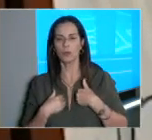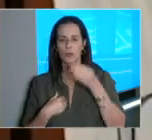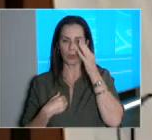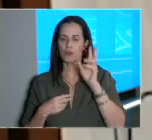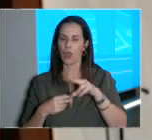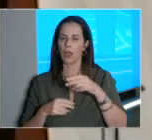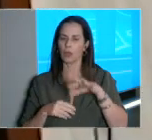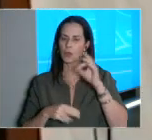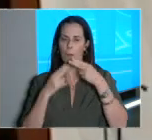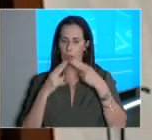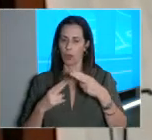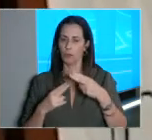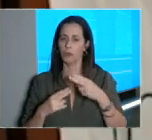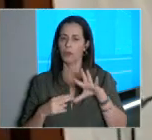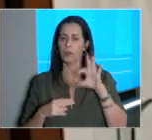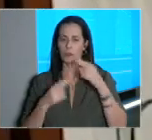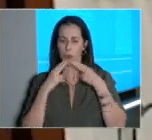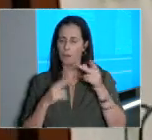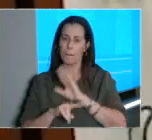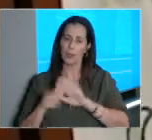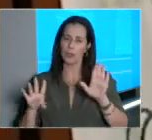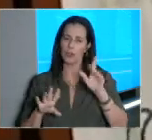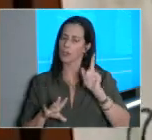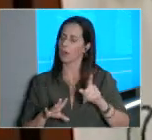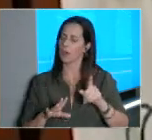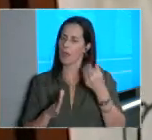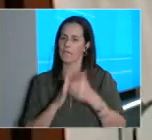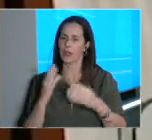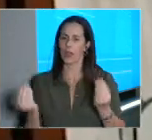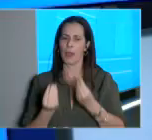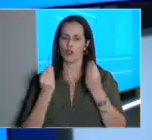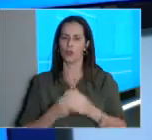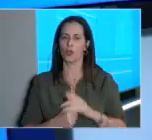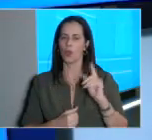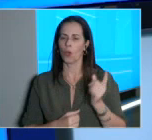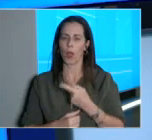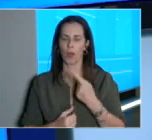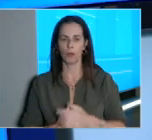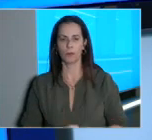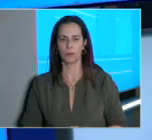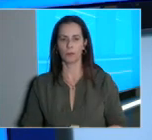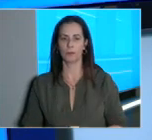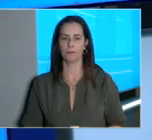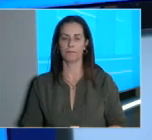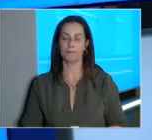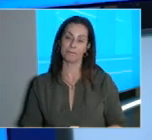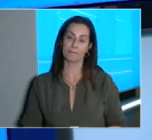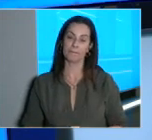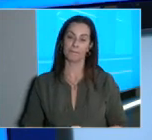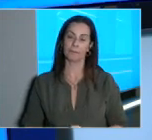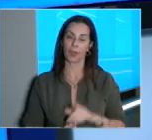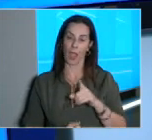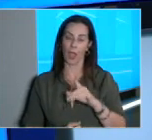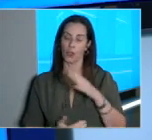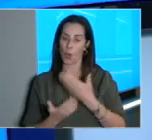אפשר ליישר אותם, בלי שצריך לשלם מחירים. כולנו לא היינו יכולים. אסתי, את